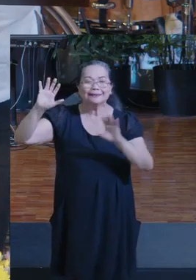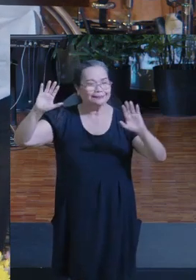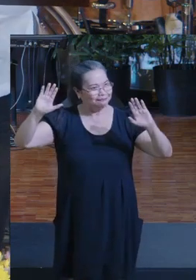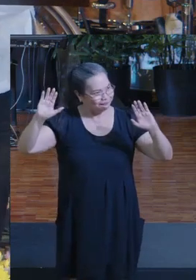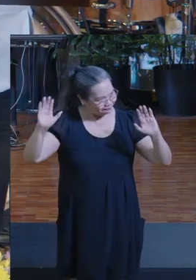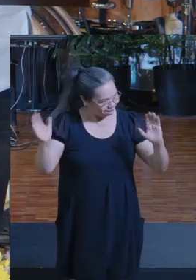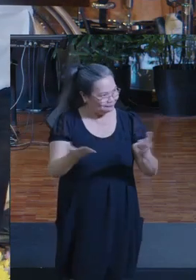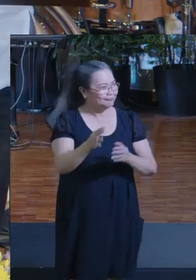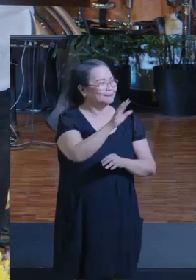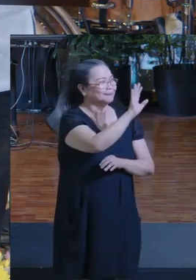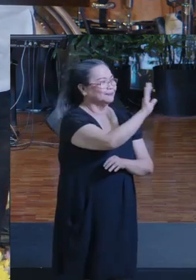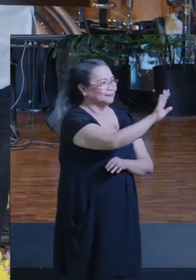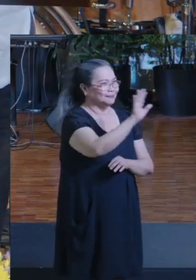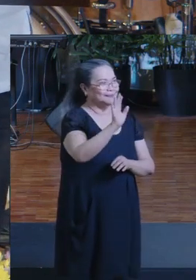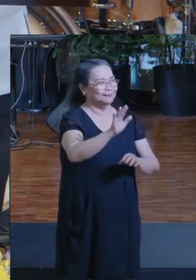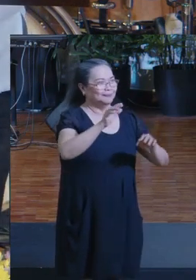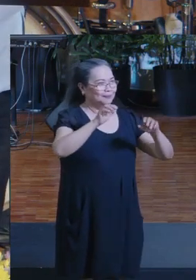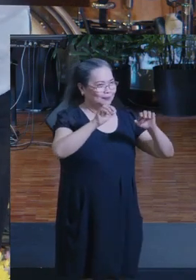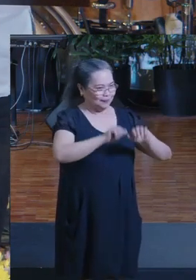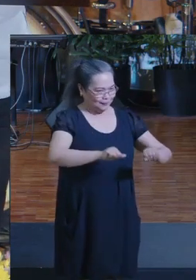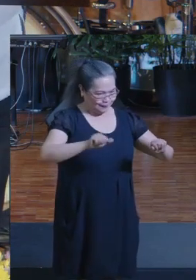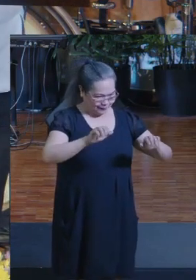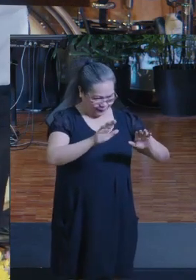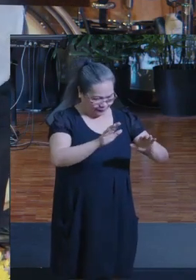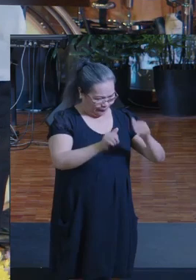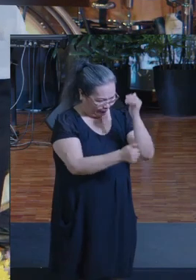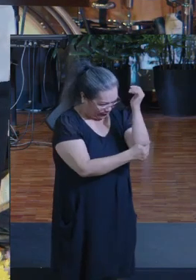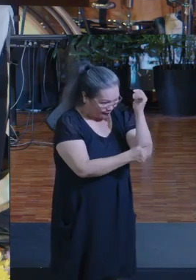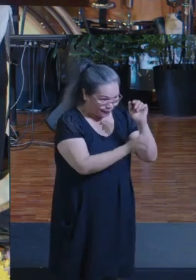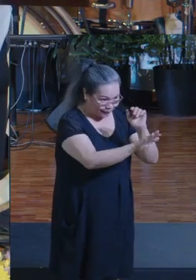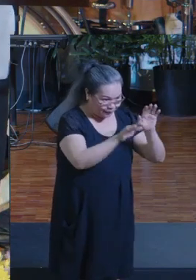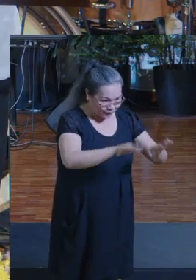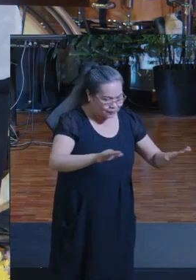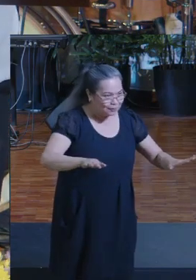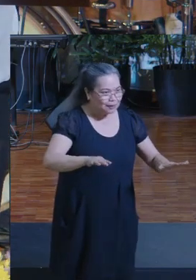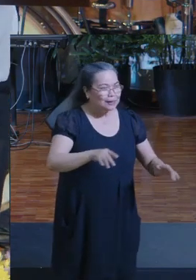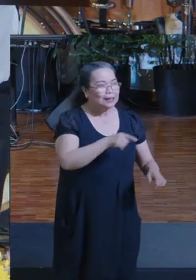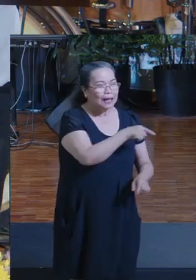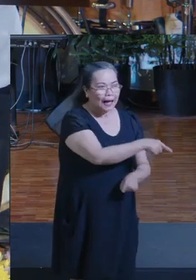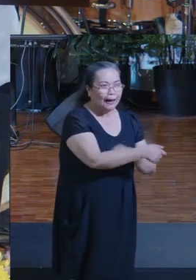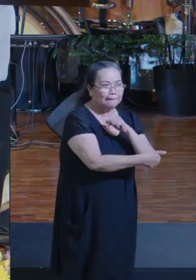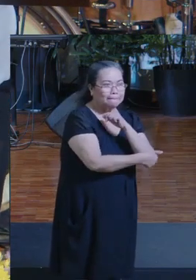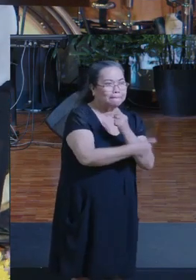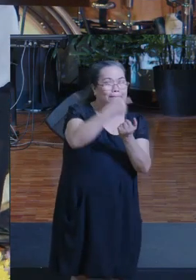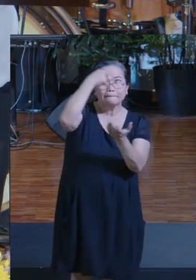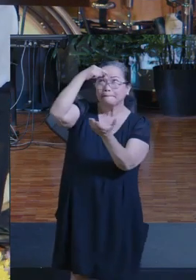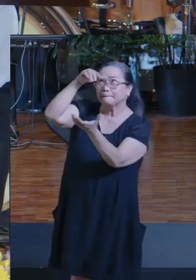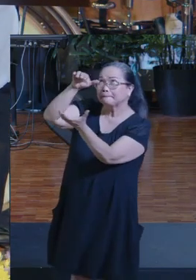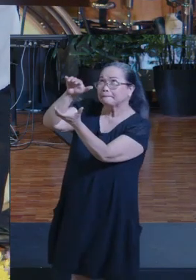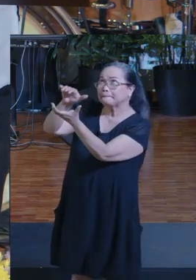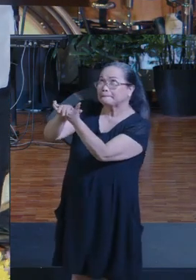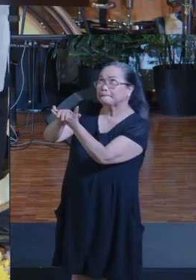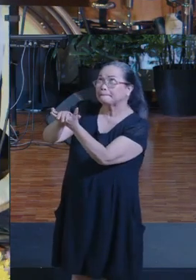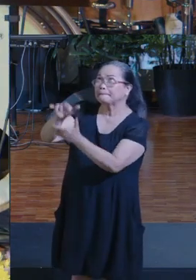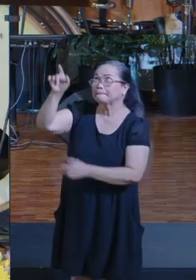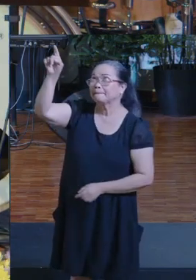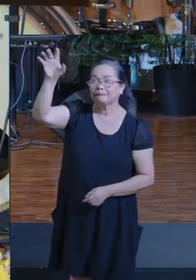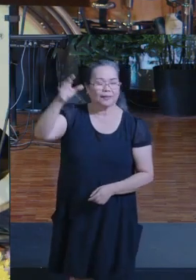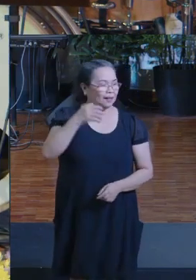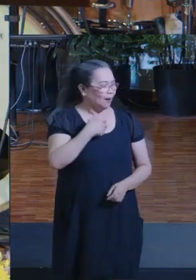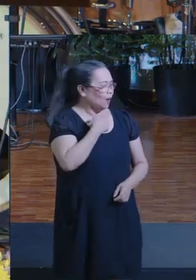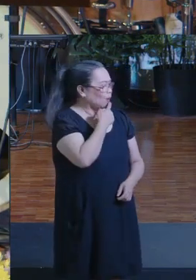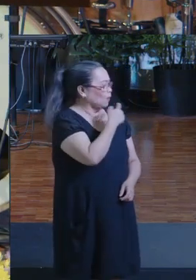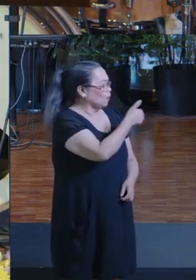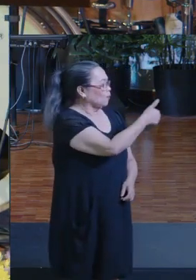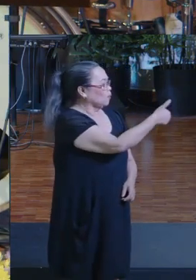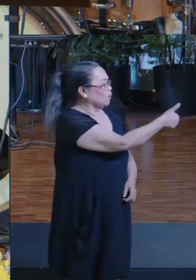offspring be." And he believed the Lord, and he counted it to him as righteousness. Diyan po